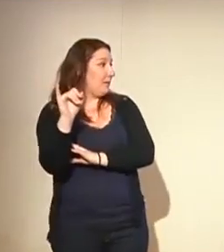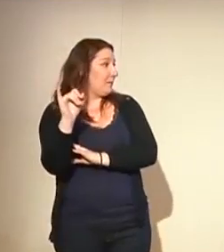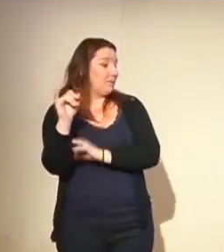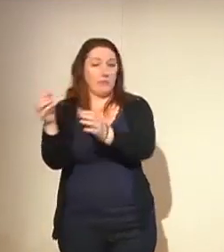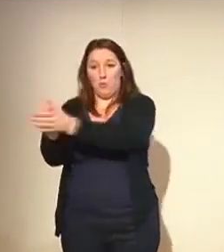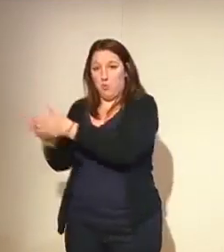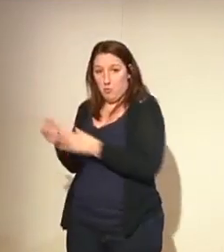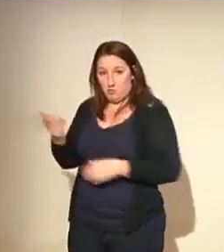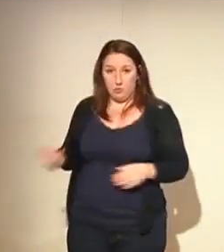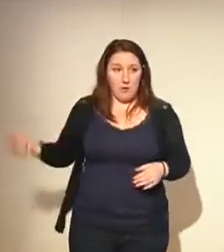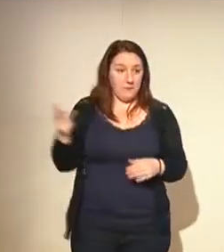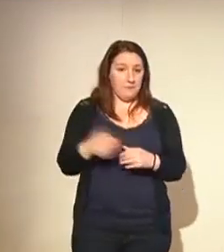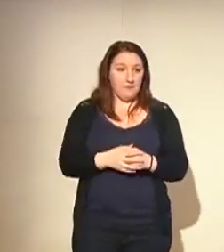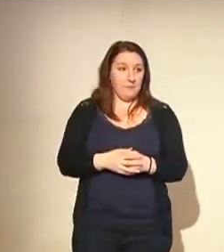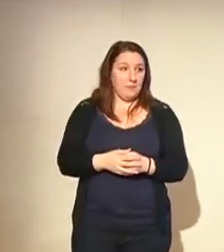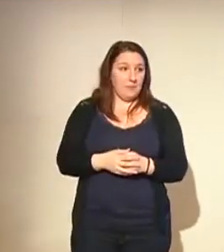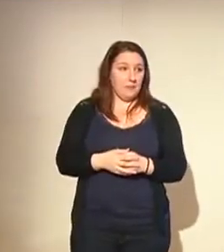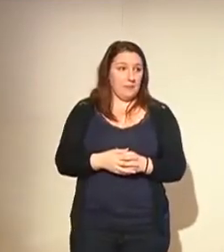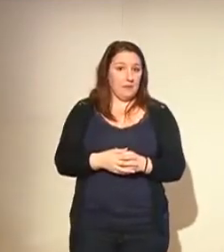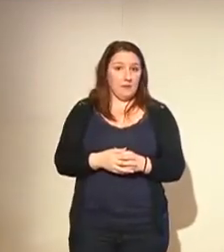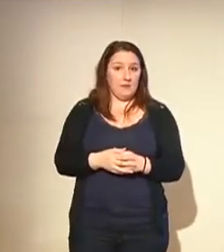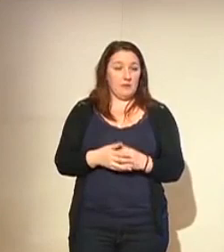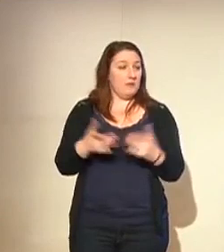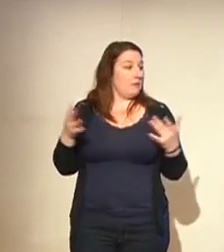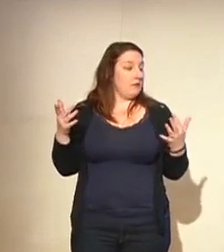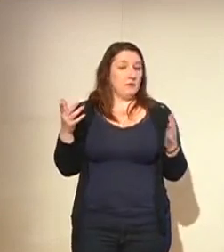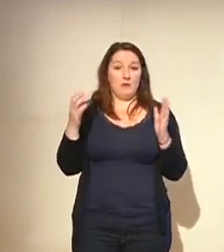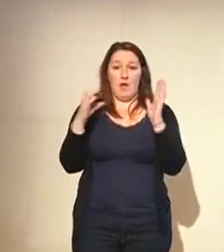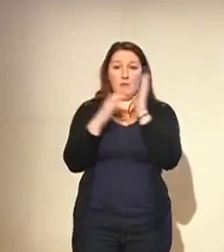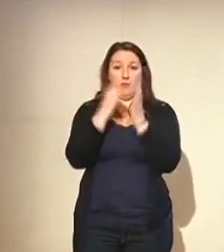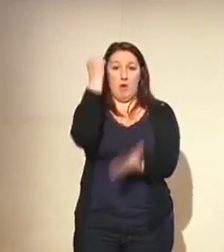les trois autres groupes cet amendement est donc